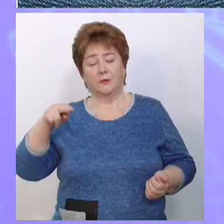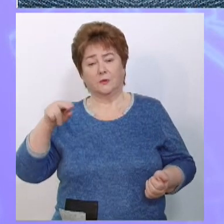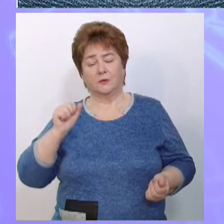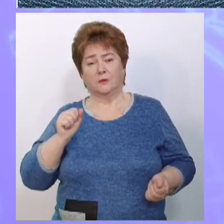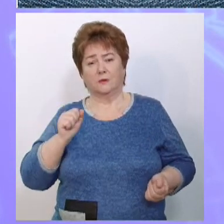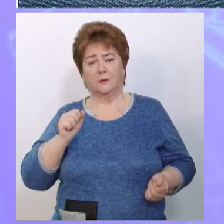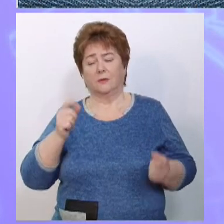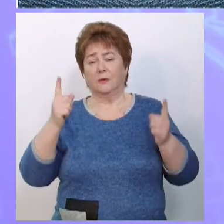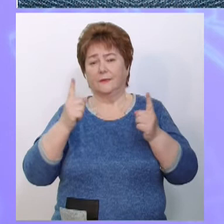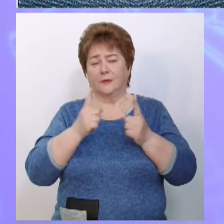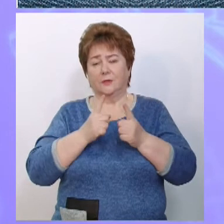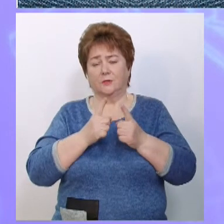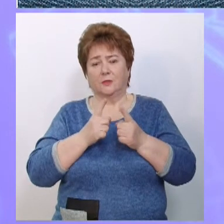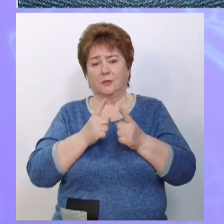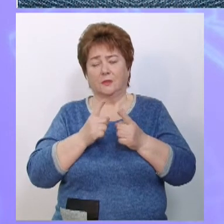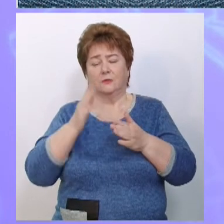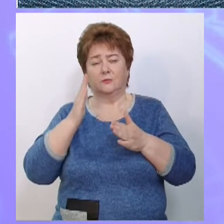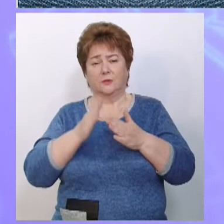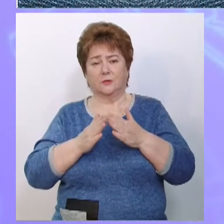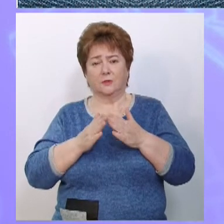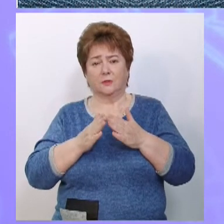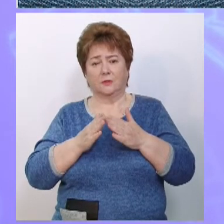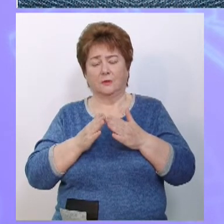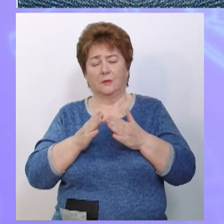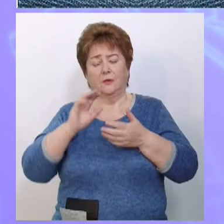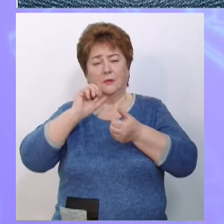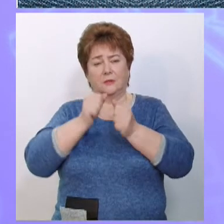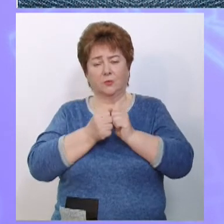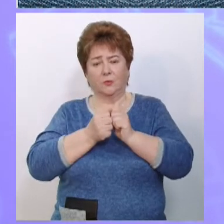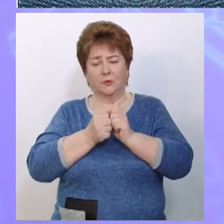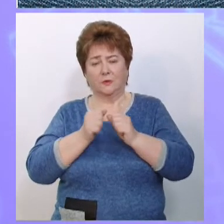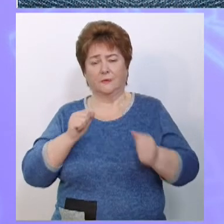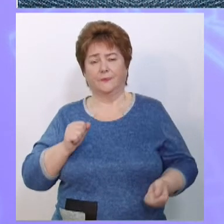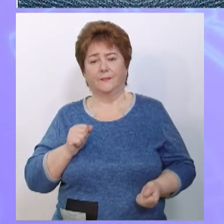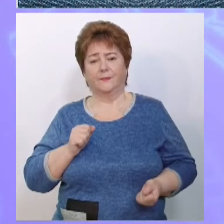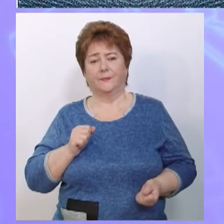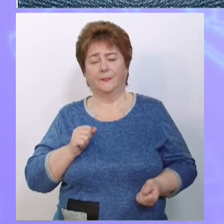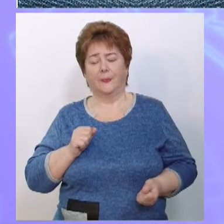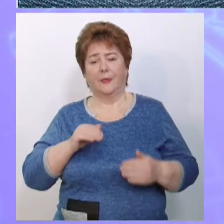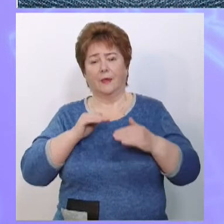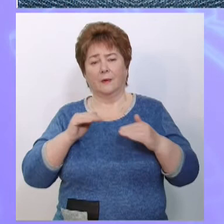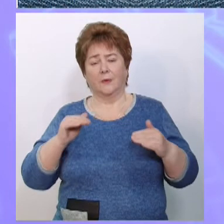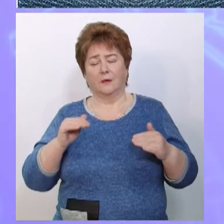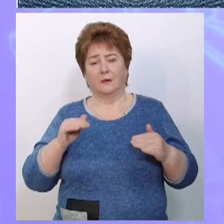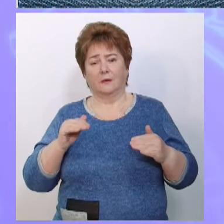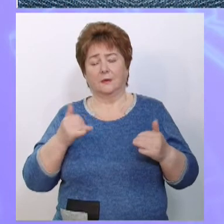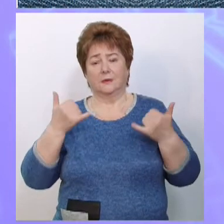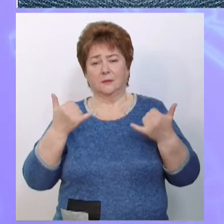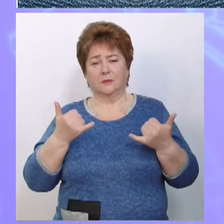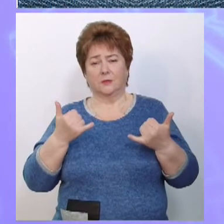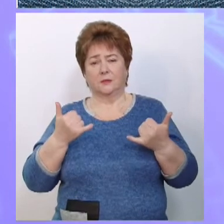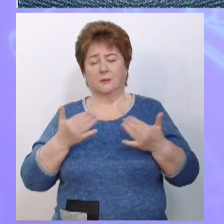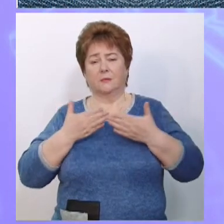падеже встречаются такие окончания. Запомните. Ребята, а